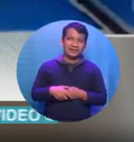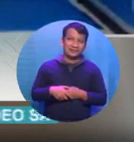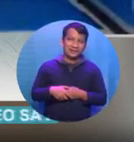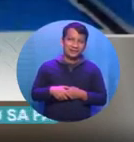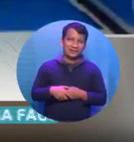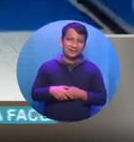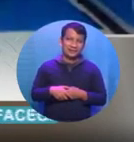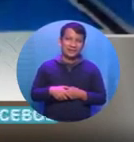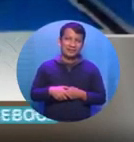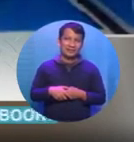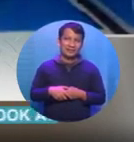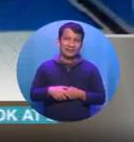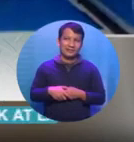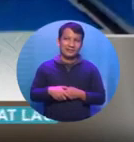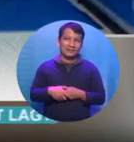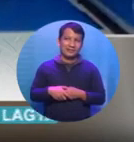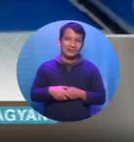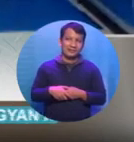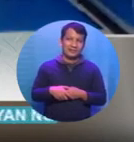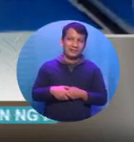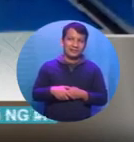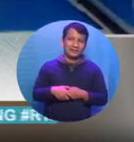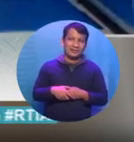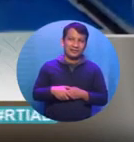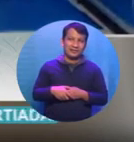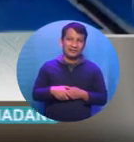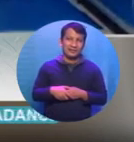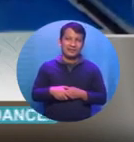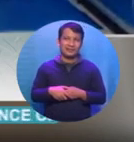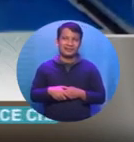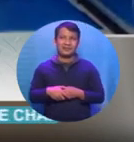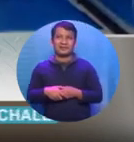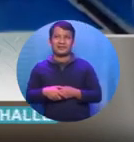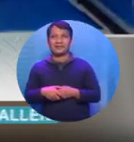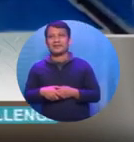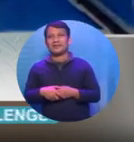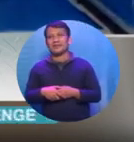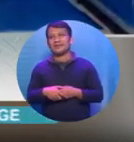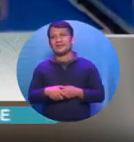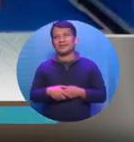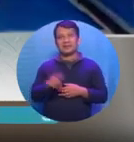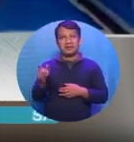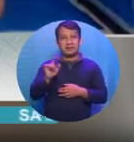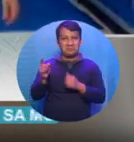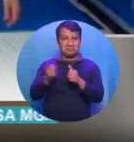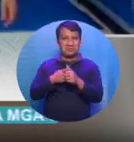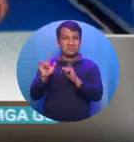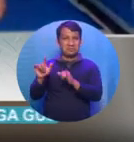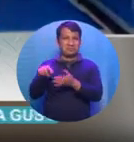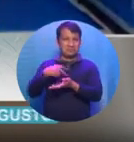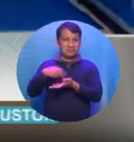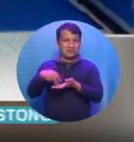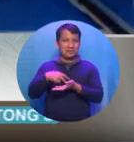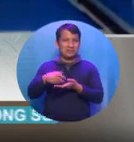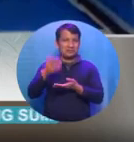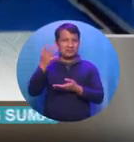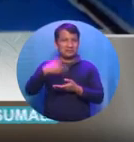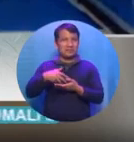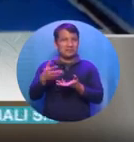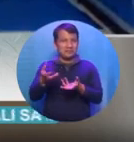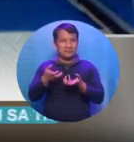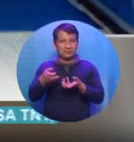Nay. Oh. Yan po ang kanyang first love talaga. Ah, halata naman po talaga, Nay.